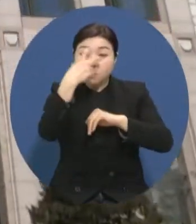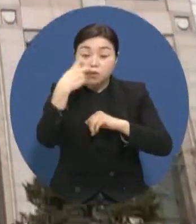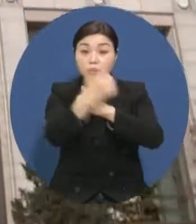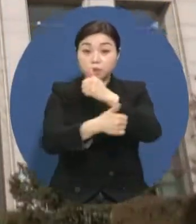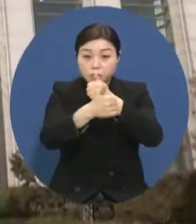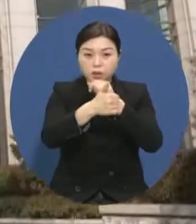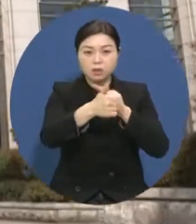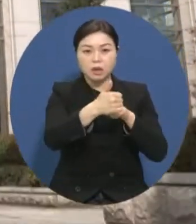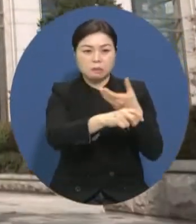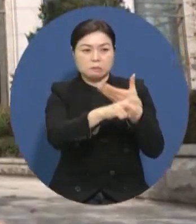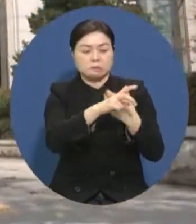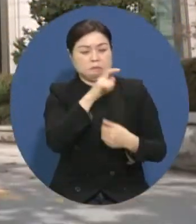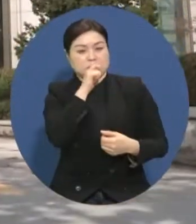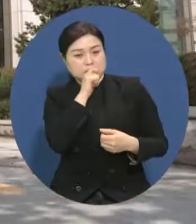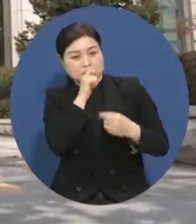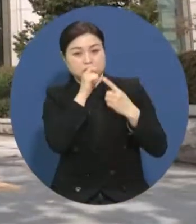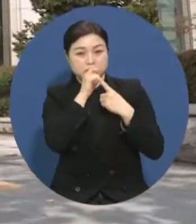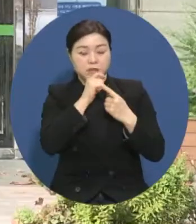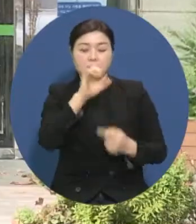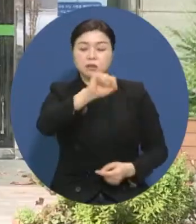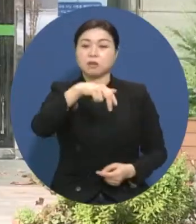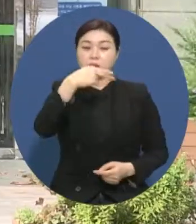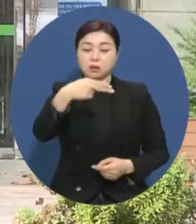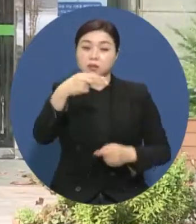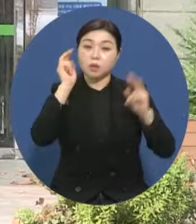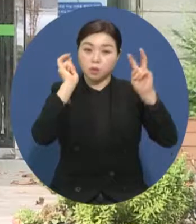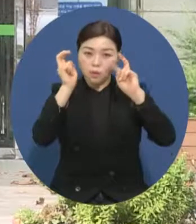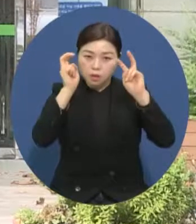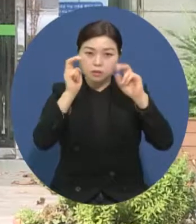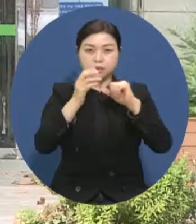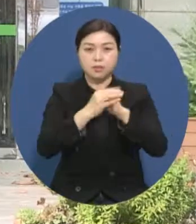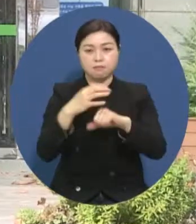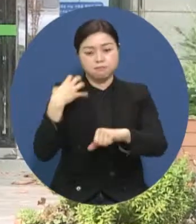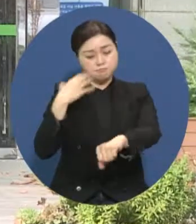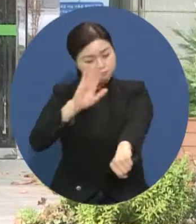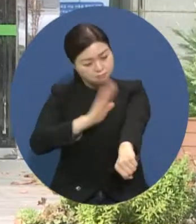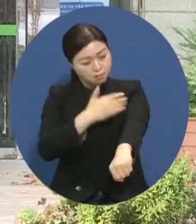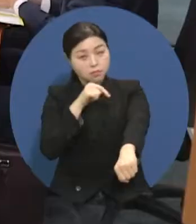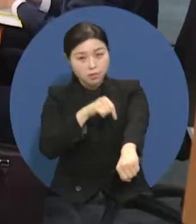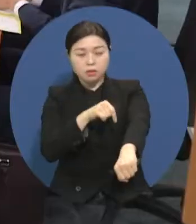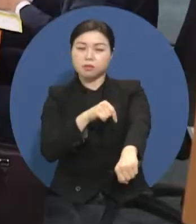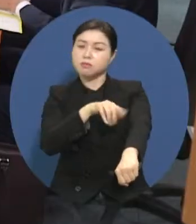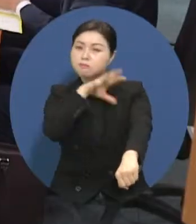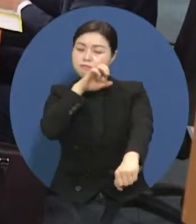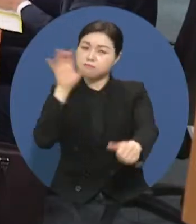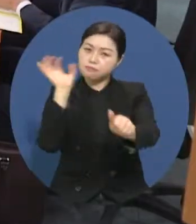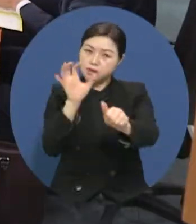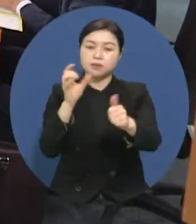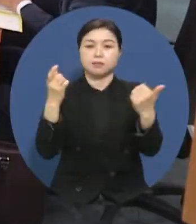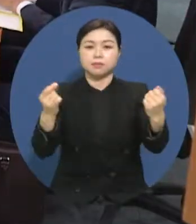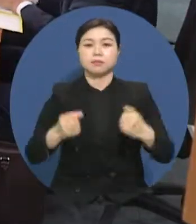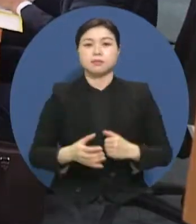도시계획관리위원회가 불법을 묵인하고 방치한 SH공사의 무책임에 대해 강하게 질타했습니다.